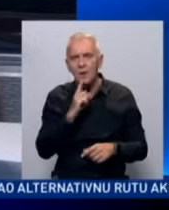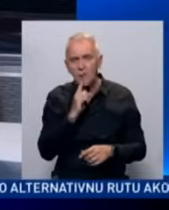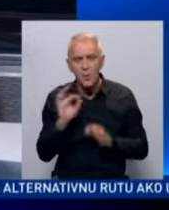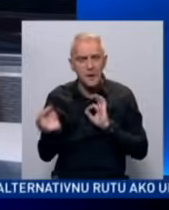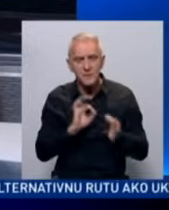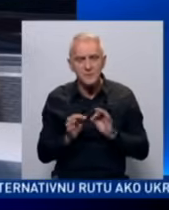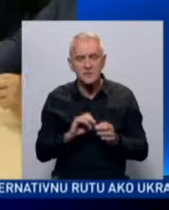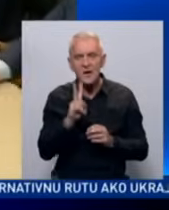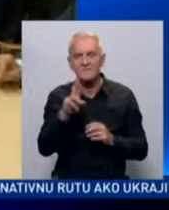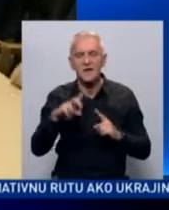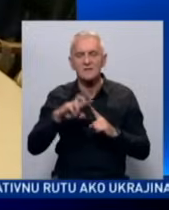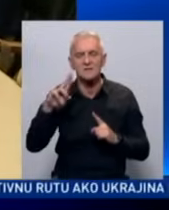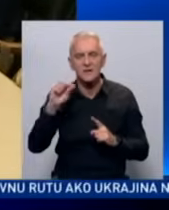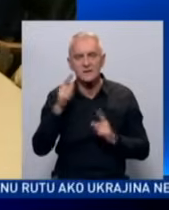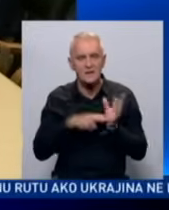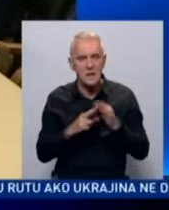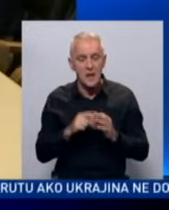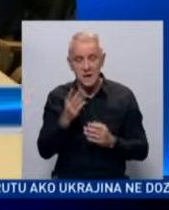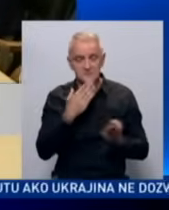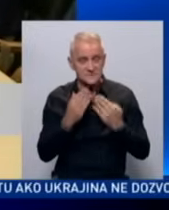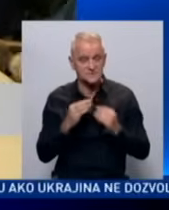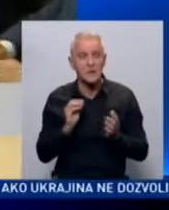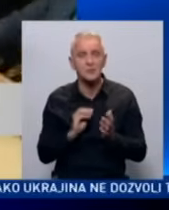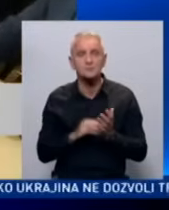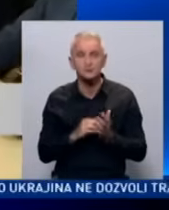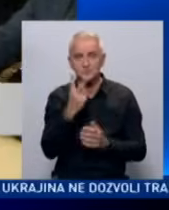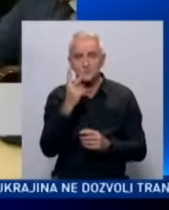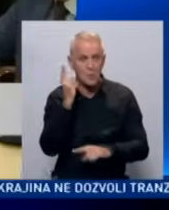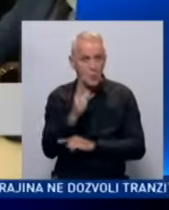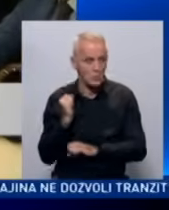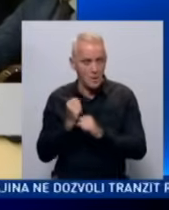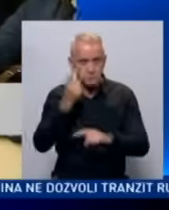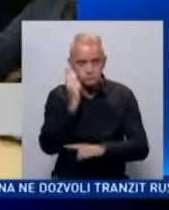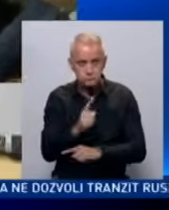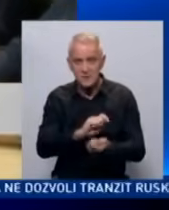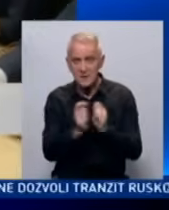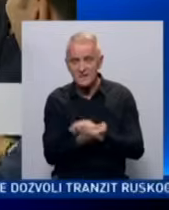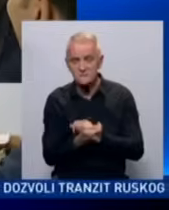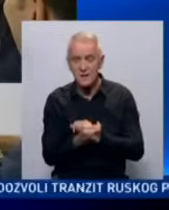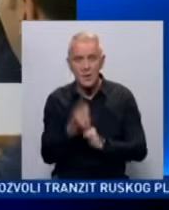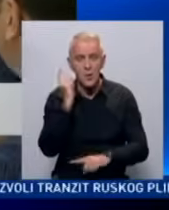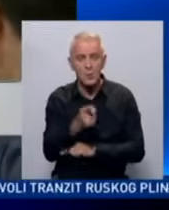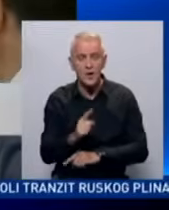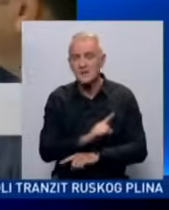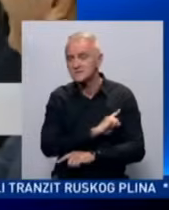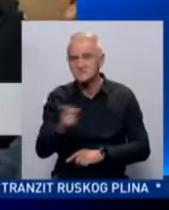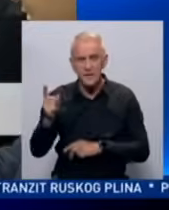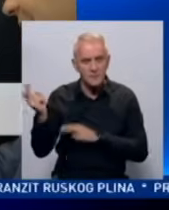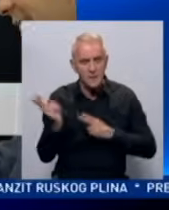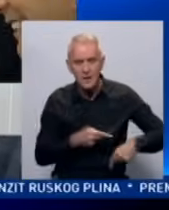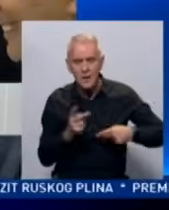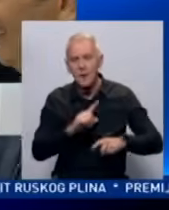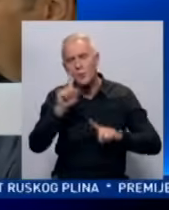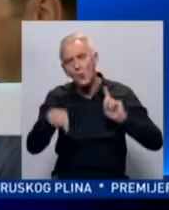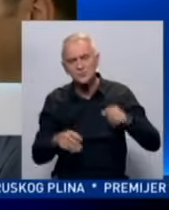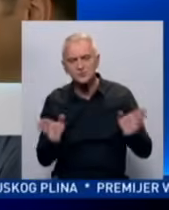Ured za veterinarstvo BiH. Na sjednici su donesene još dvije odluke o izmjeni odluka o zabrani uvoza i provoza određenih pošiljki